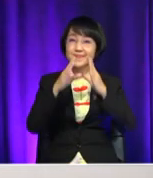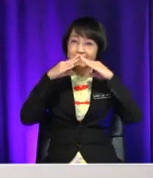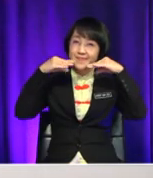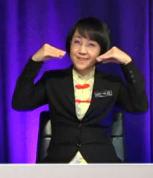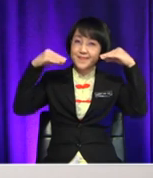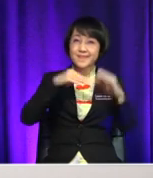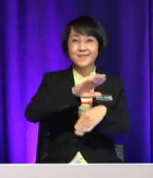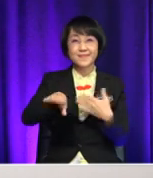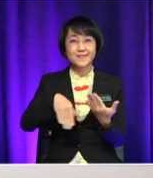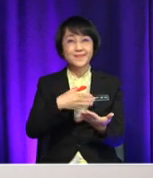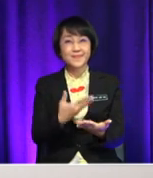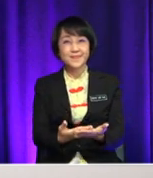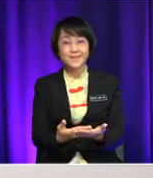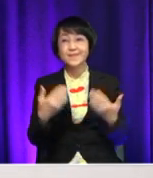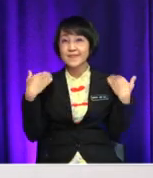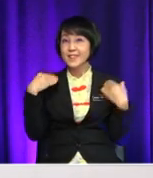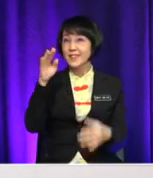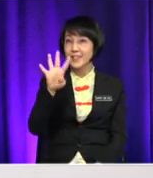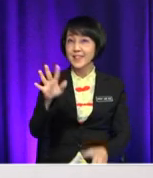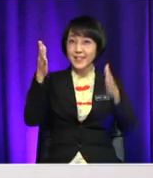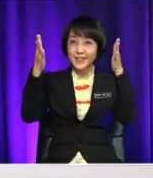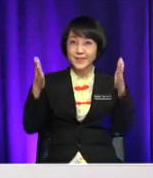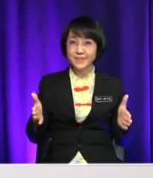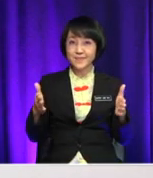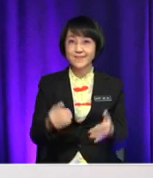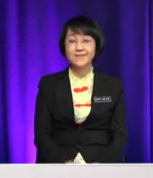semua ada 4 orang